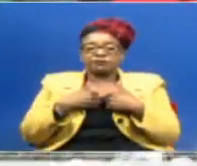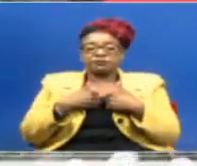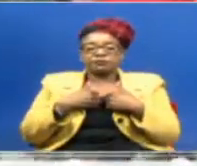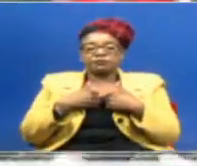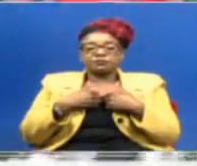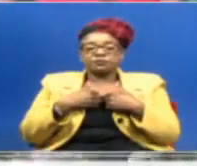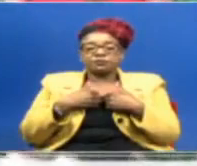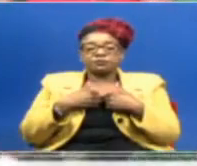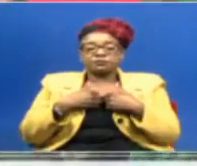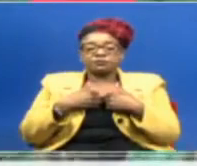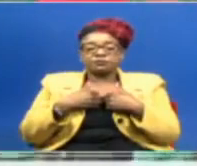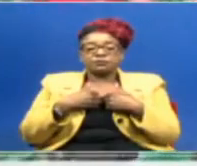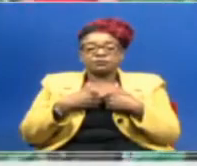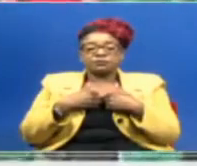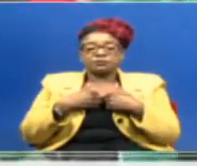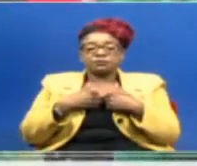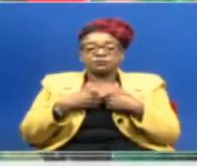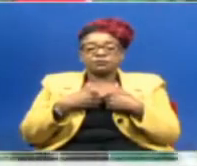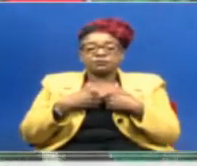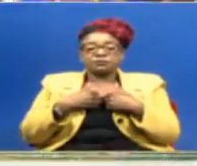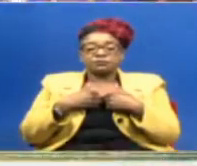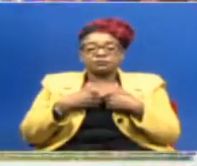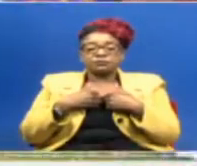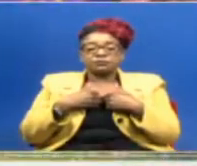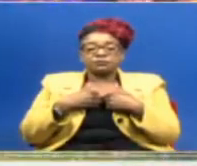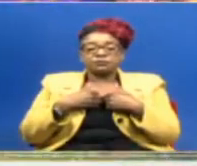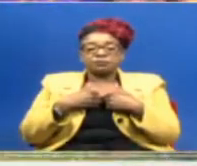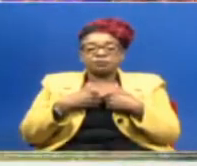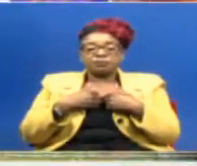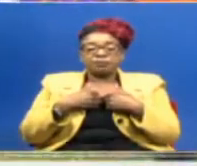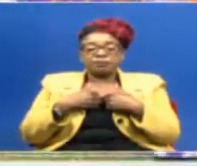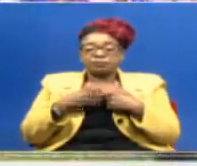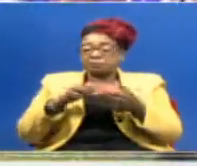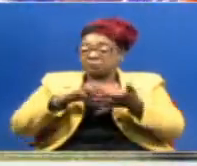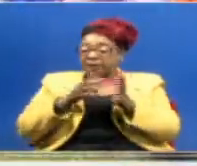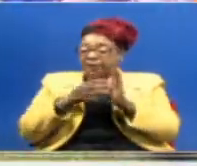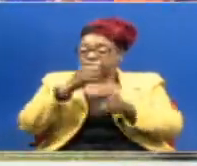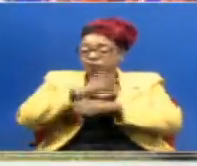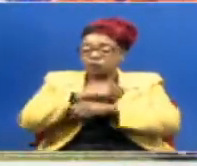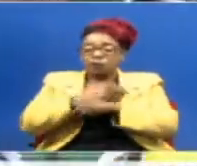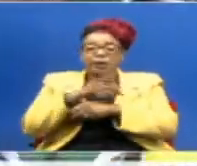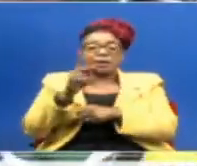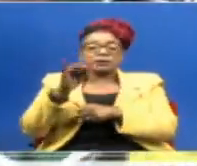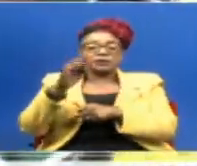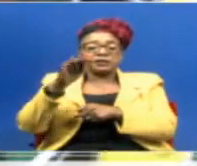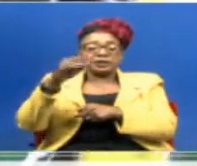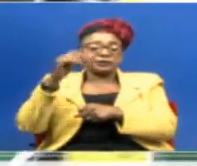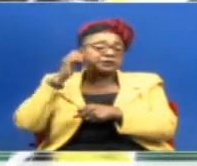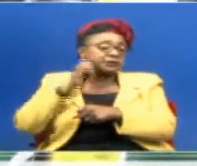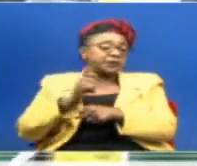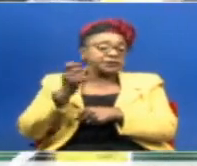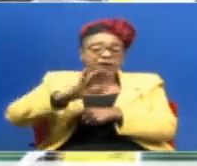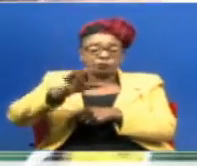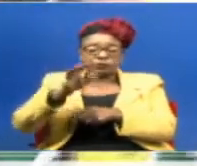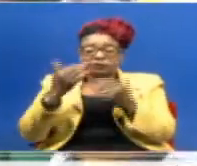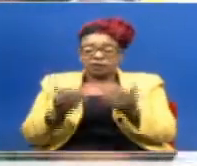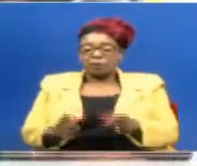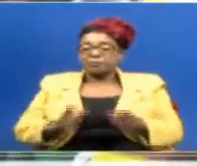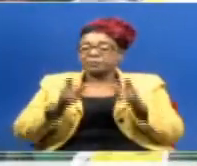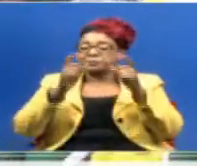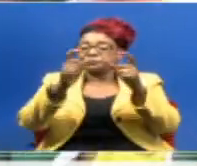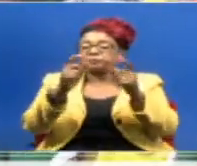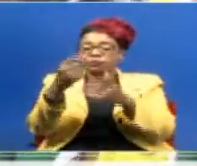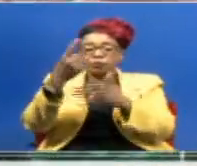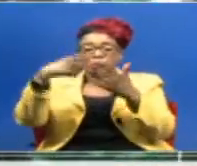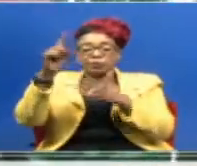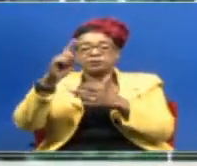Kwingineko, timu ya wasichana ya volleyball ya shule ya msingi ya Kapsoite iliyoko Tinderet, kaunti ya Nandi, imetuzwa kwa kushinda medali